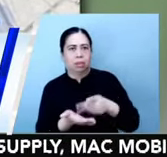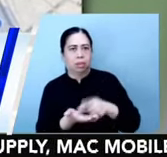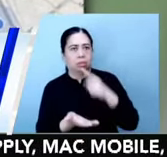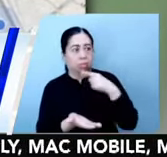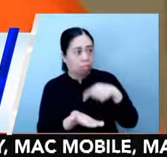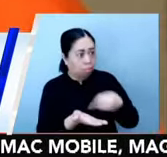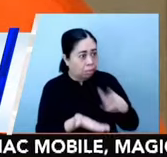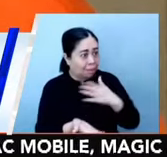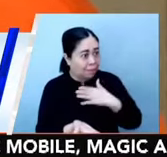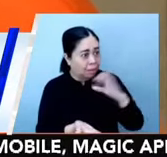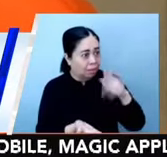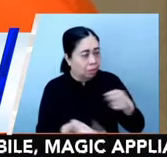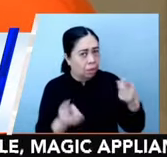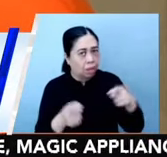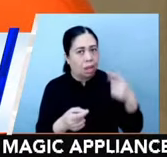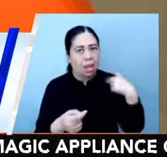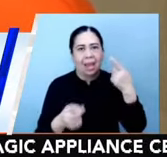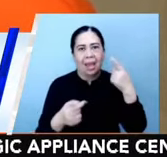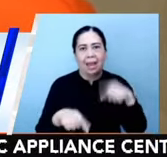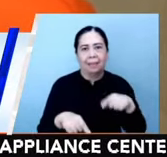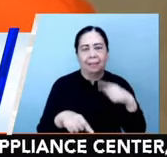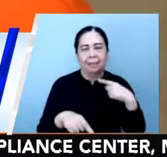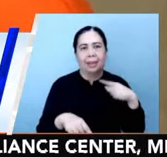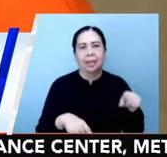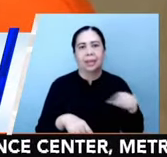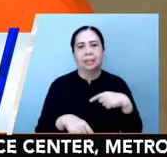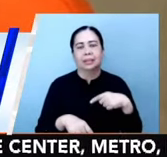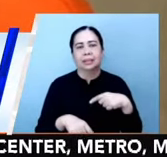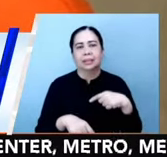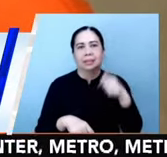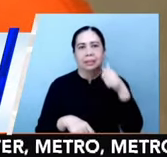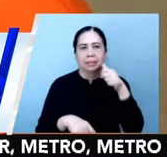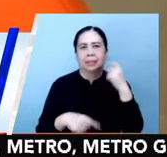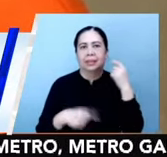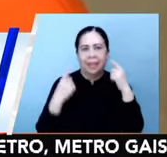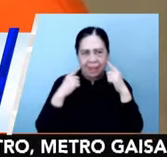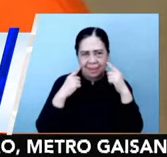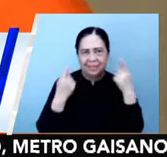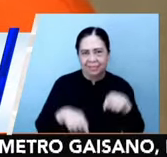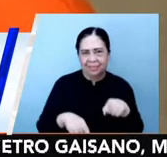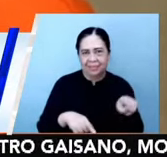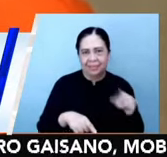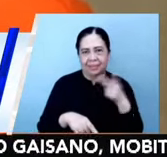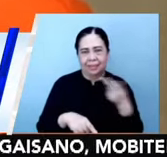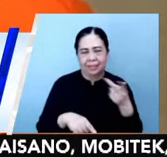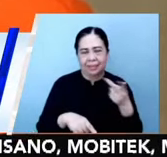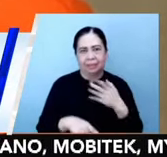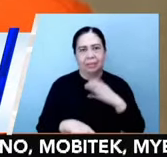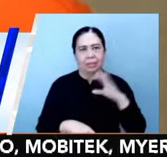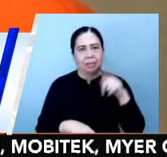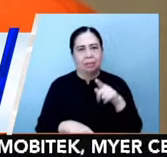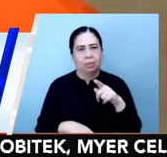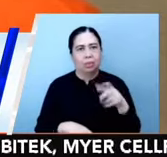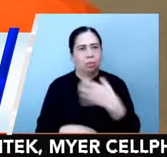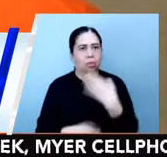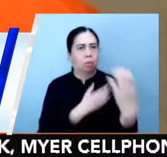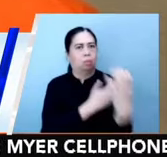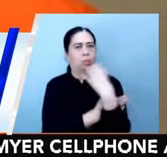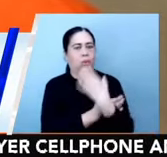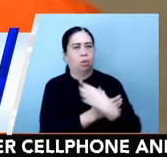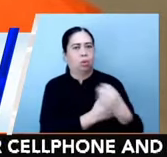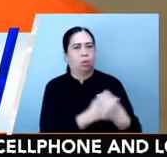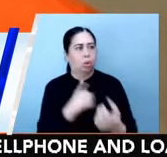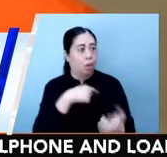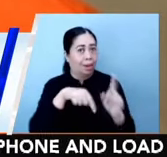sa kanila. Wala akong mapira mabigay sa kanya. Yung cellphone ko, pinilit kinuha sa akin yung cellphone ko na hindi ko namin bibigay